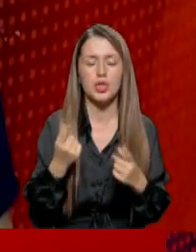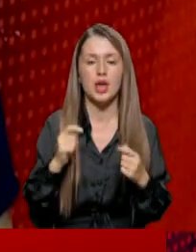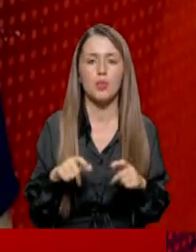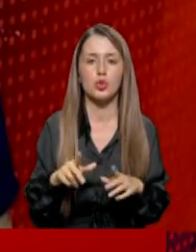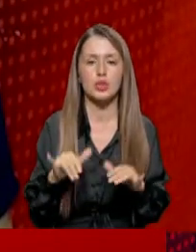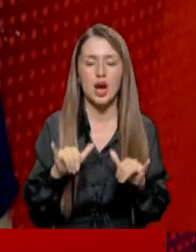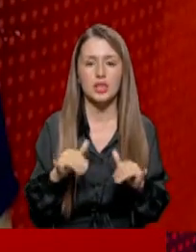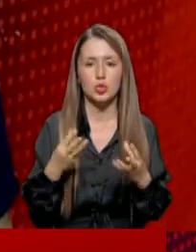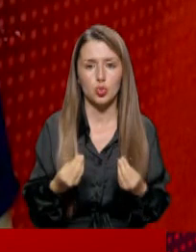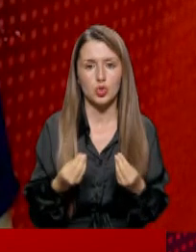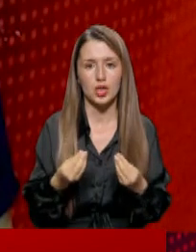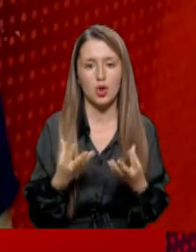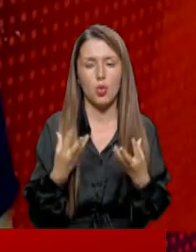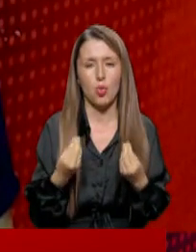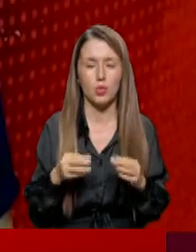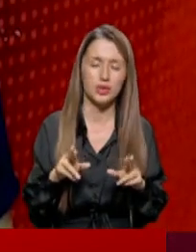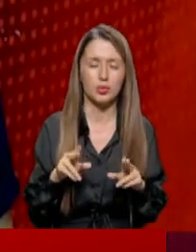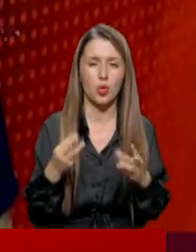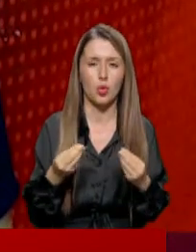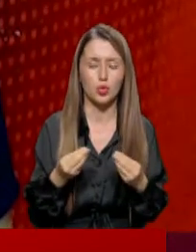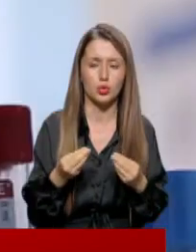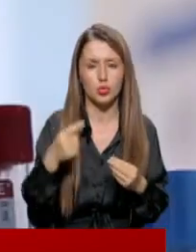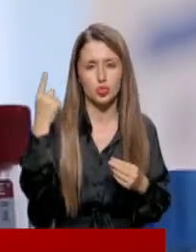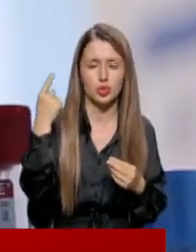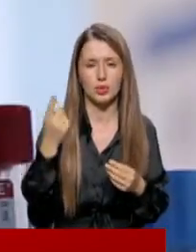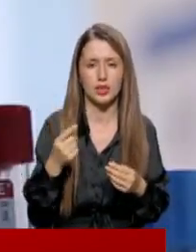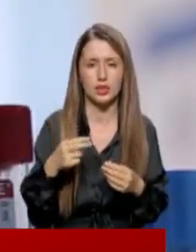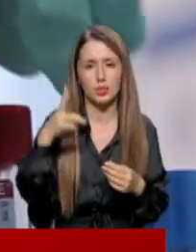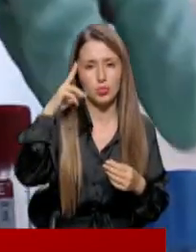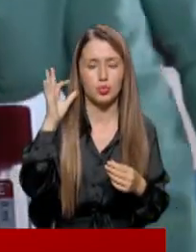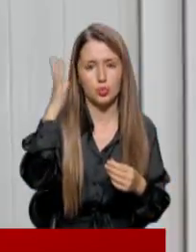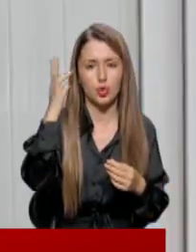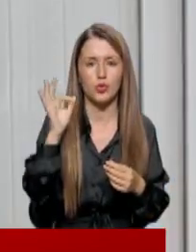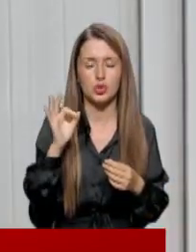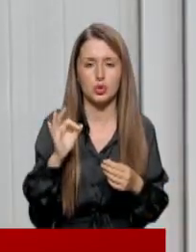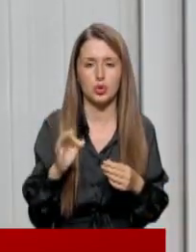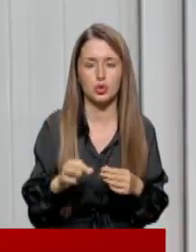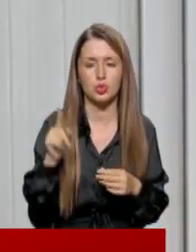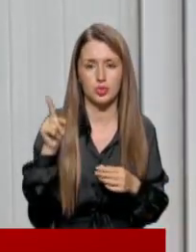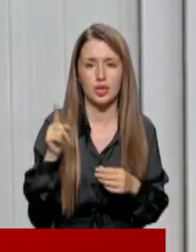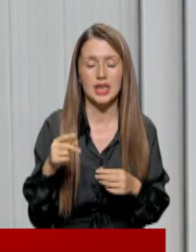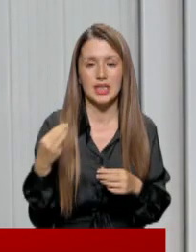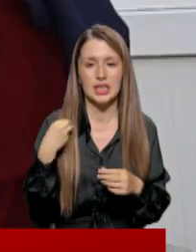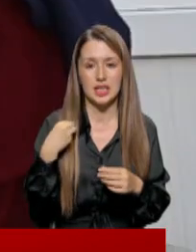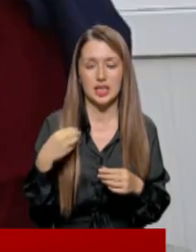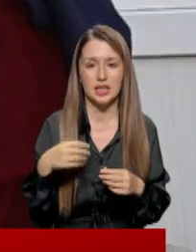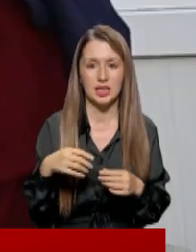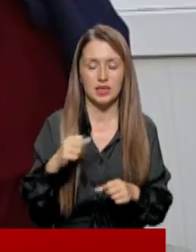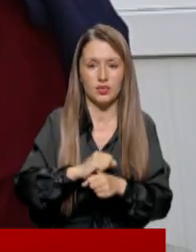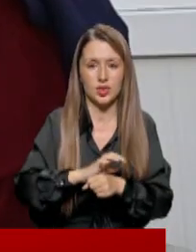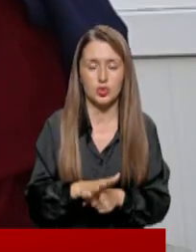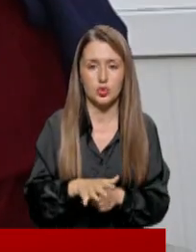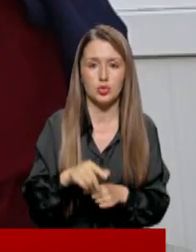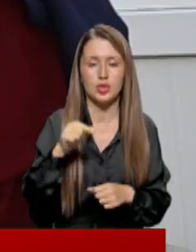aynısının olacağını ya da olmakta olduğunu varsayabiliriz. Profesör Doktor Esin Davutoğlu Şenol, yeni varyantın bugüne kadar yaşanan